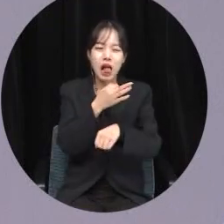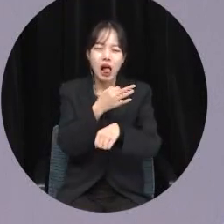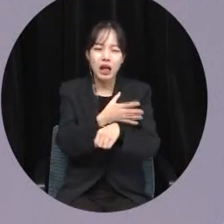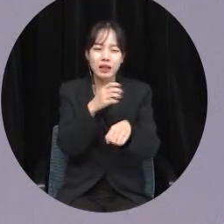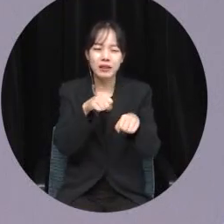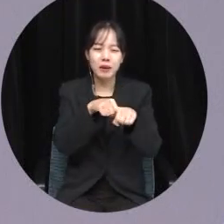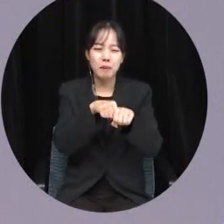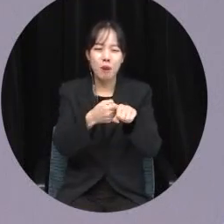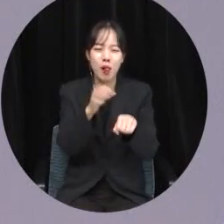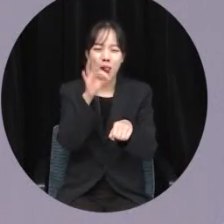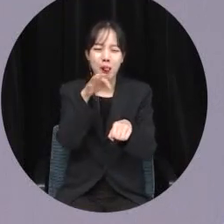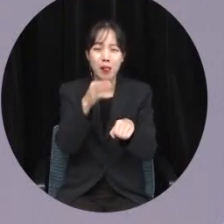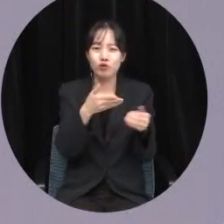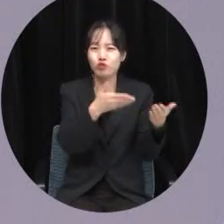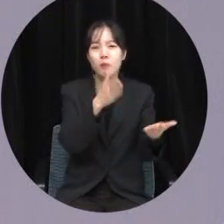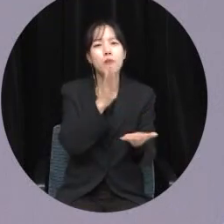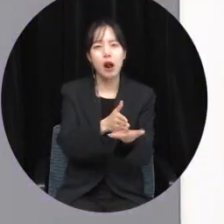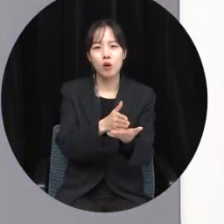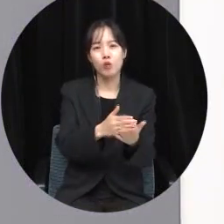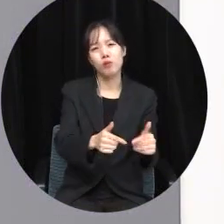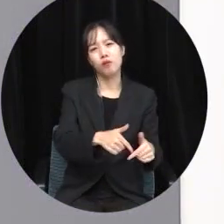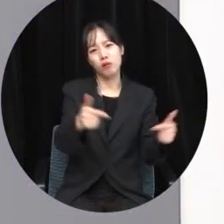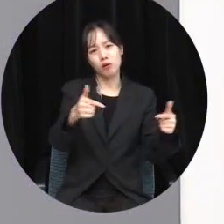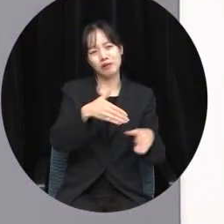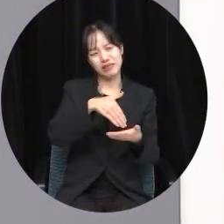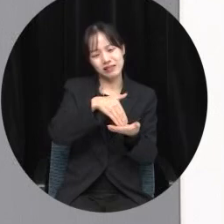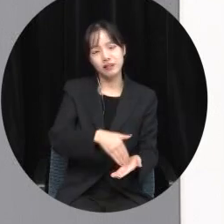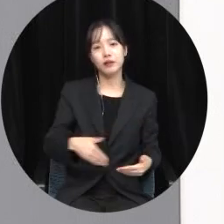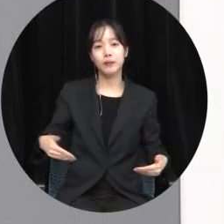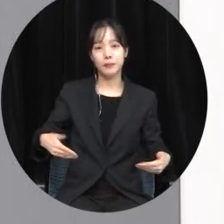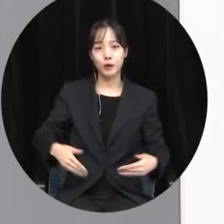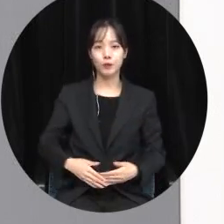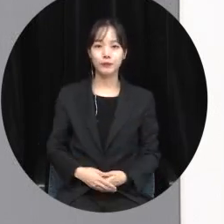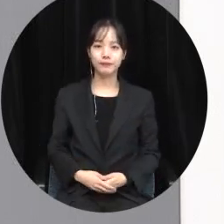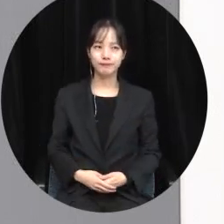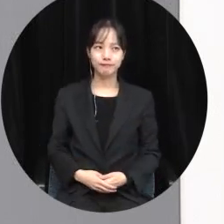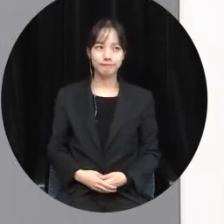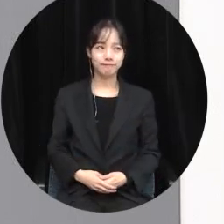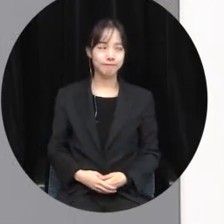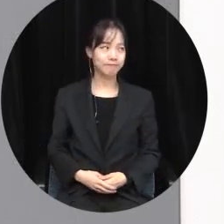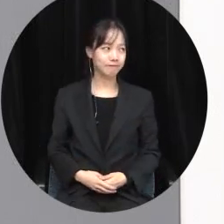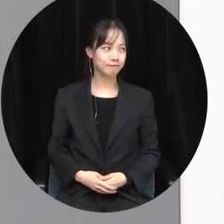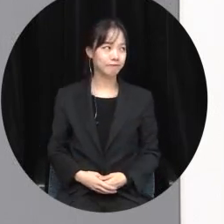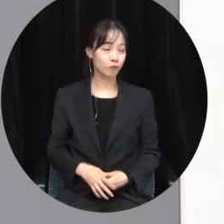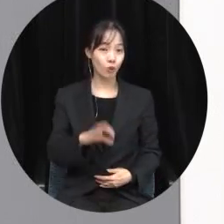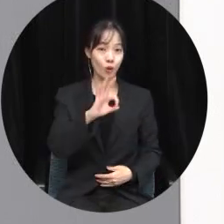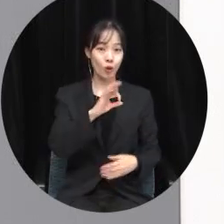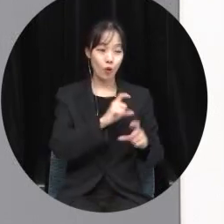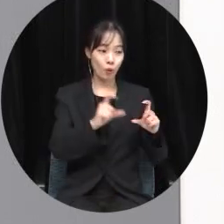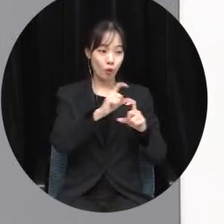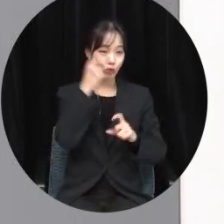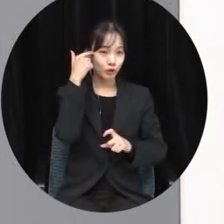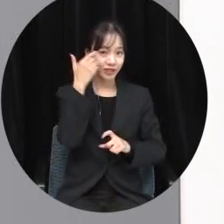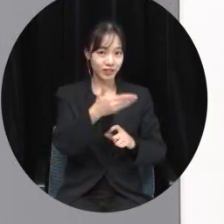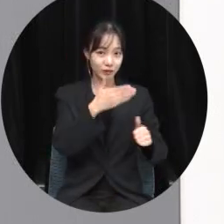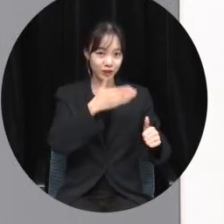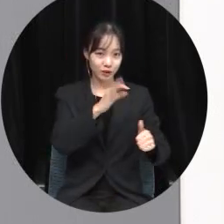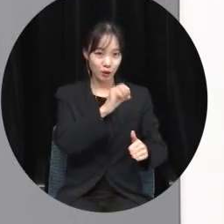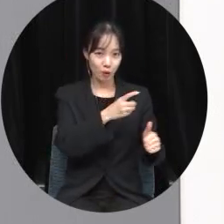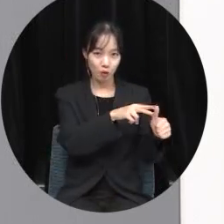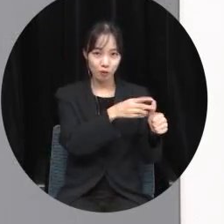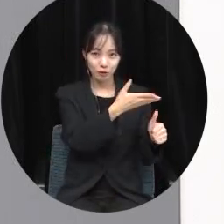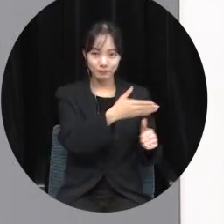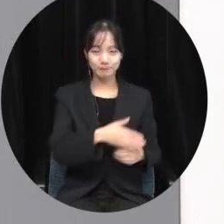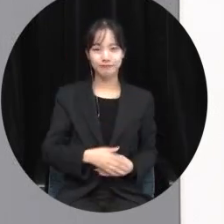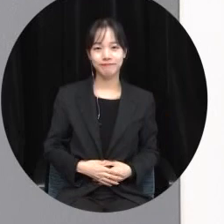강화되어야 된다고 생각합니다. 네. 이어서 오경훈 후보 보충 질문해 주시기 바랍니다.